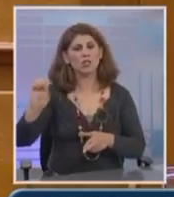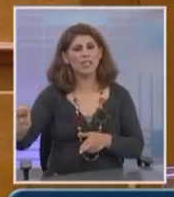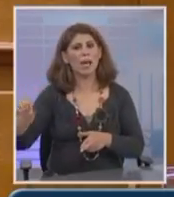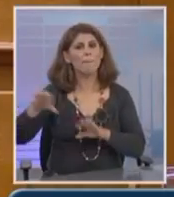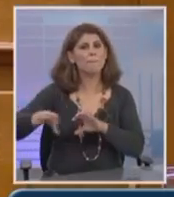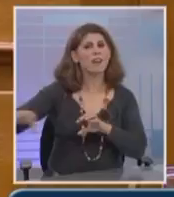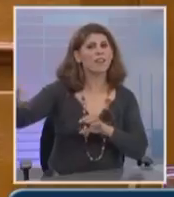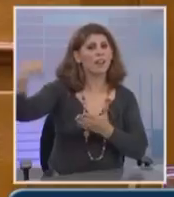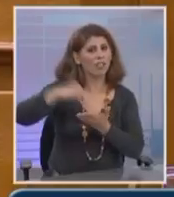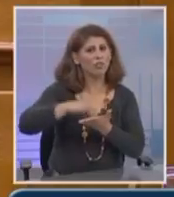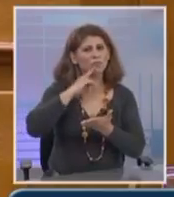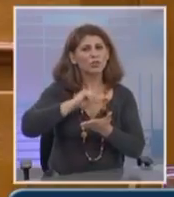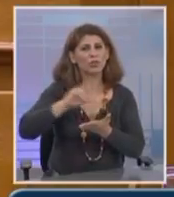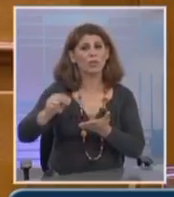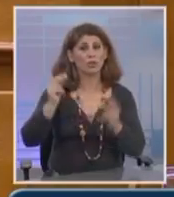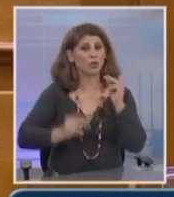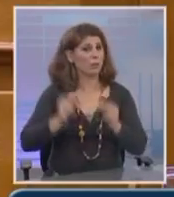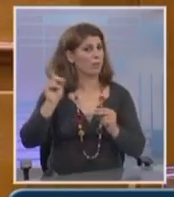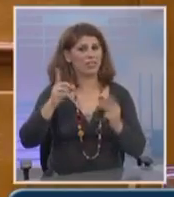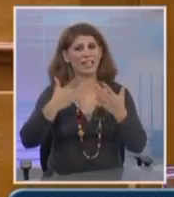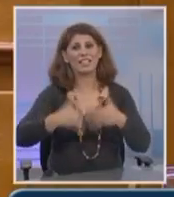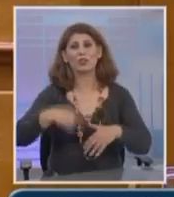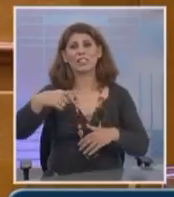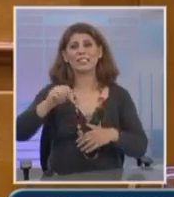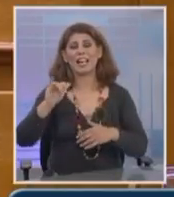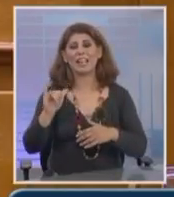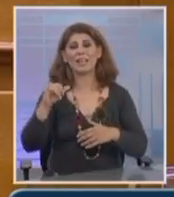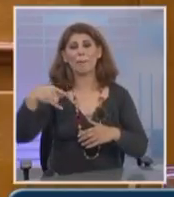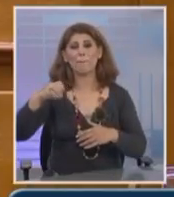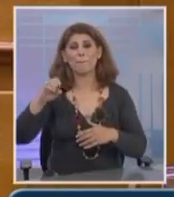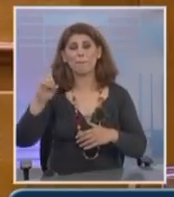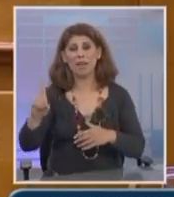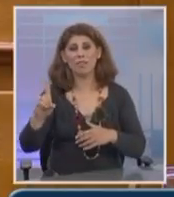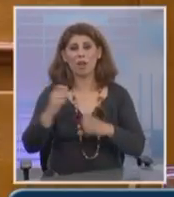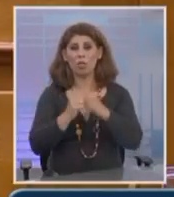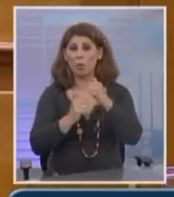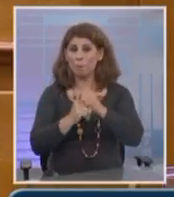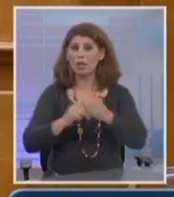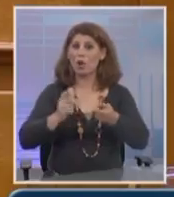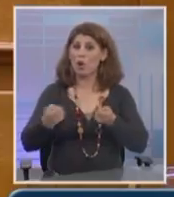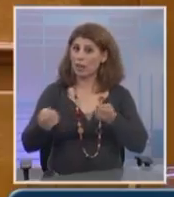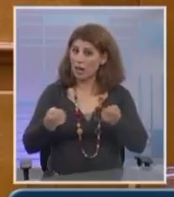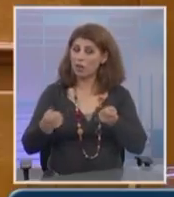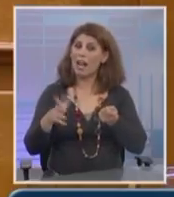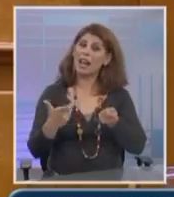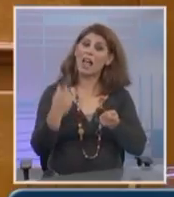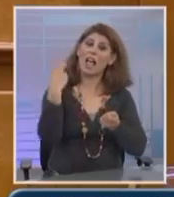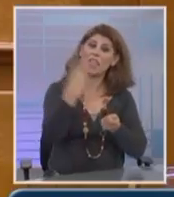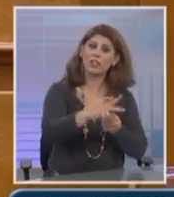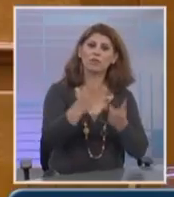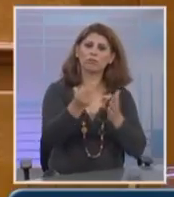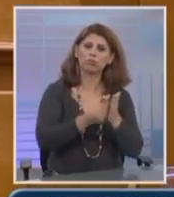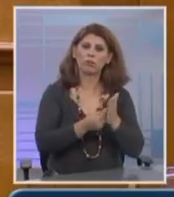Το πρόβλημα δεν ήταν ποτέ η λειτουργία του ΤΑΙΠΕΔ, η δομή του και η οργάνωσή του, αλλά οι δικές σας